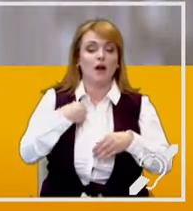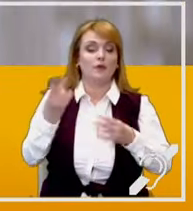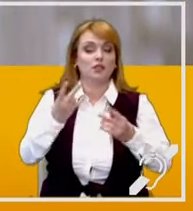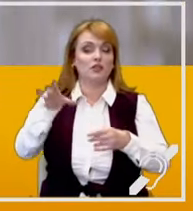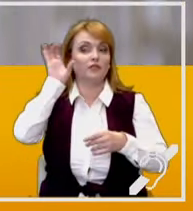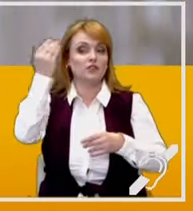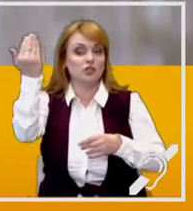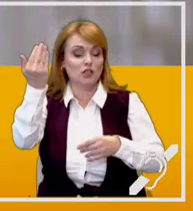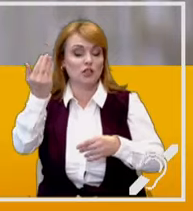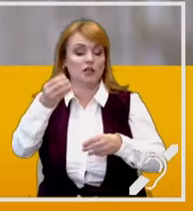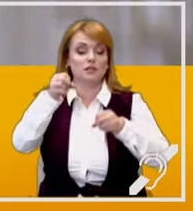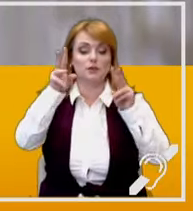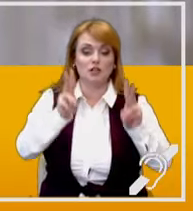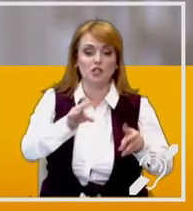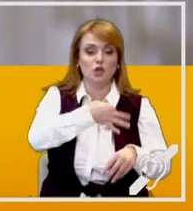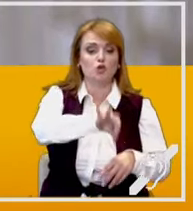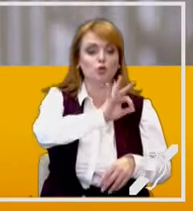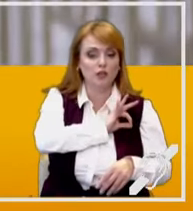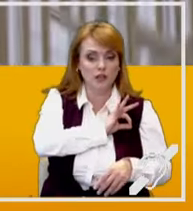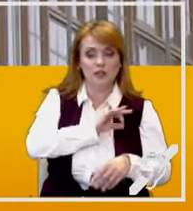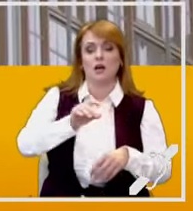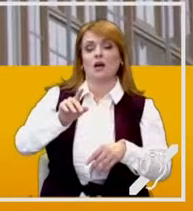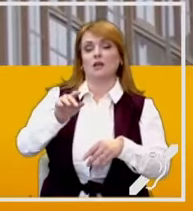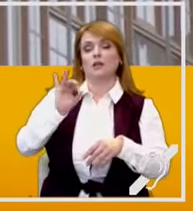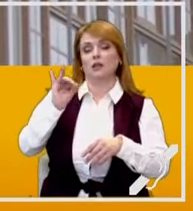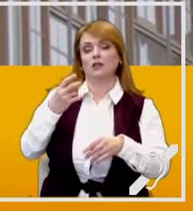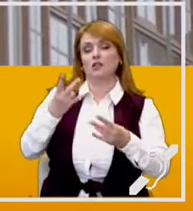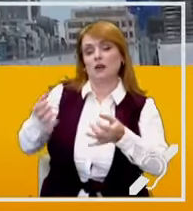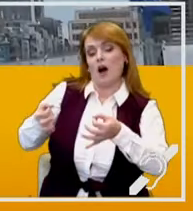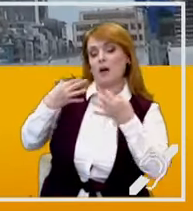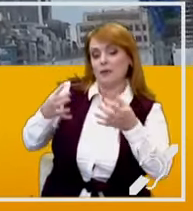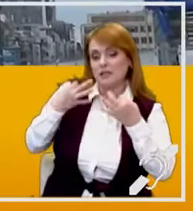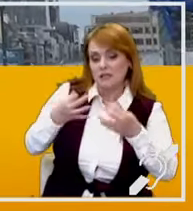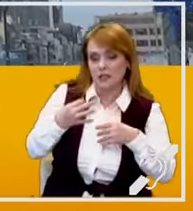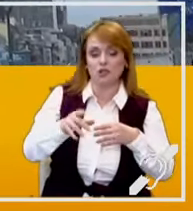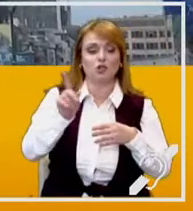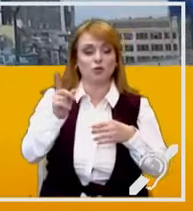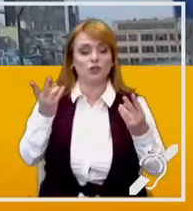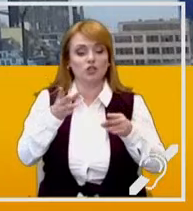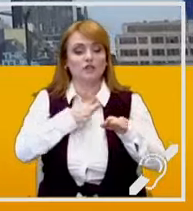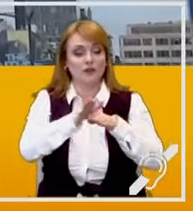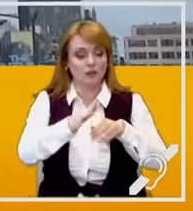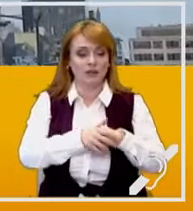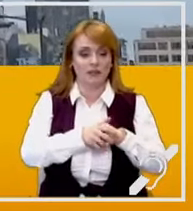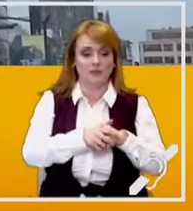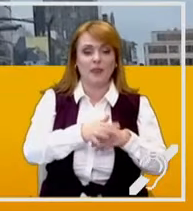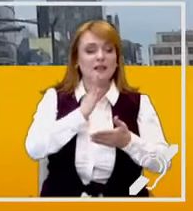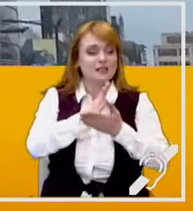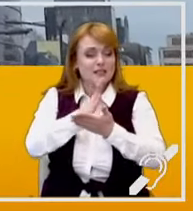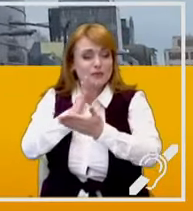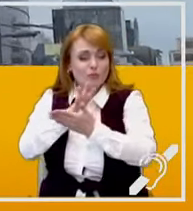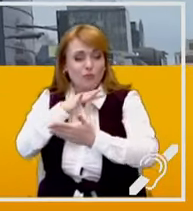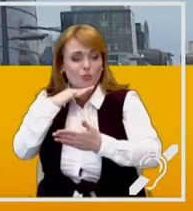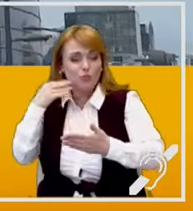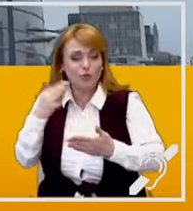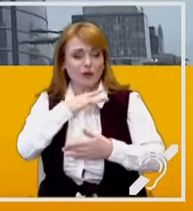Uniunea Europeană care îți explică în ce constă acquis-ul comunitar. Deci, vorbim de sute și sute și